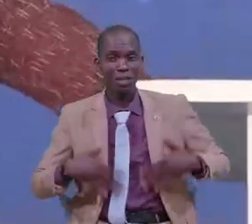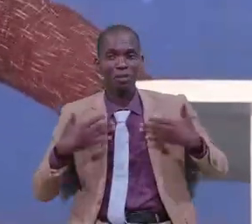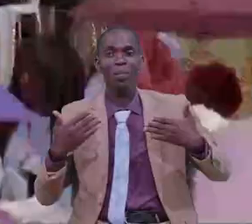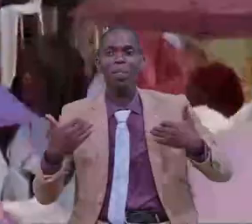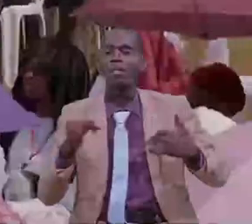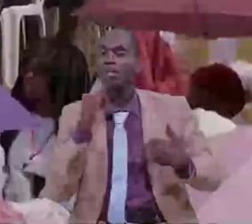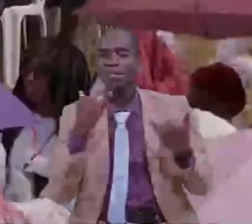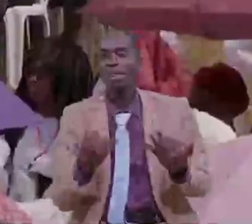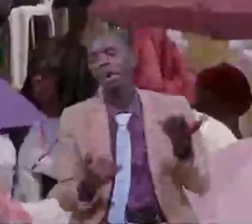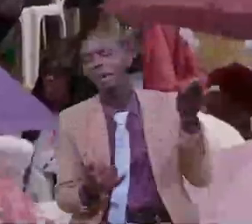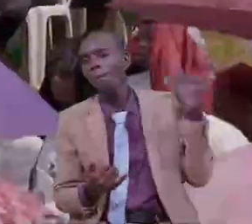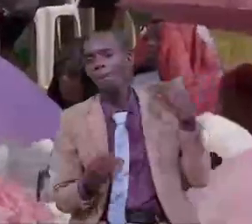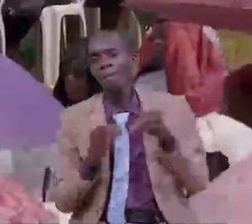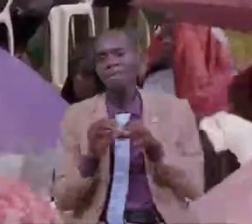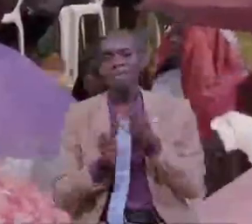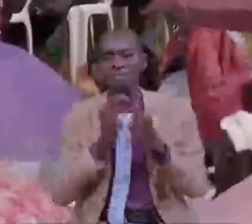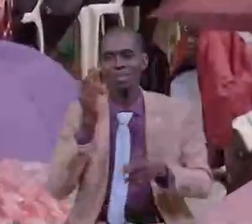Ta vie zéro est passée.